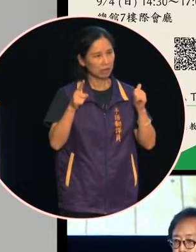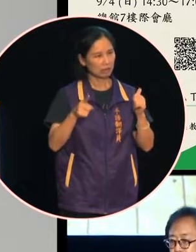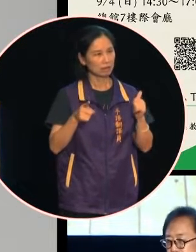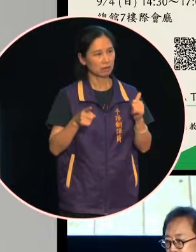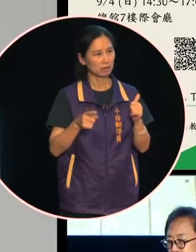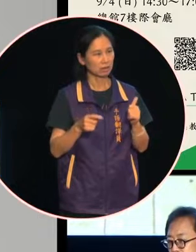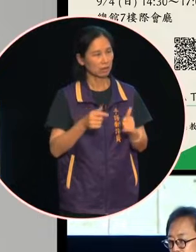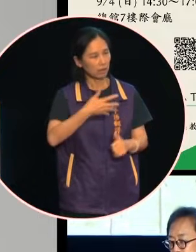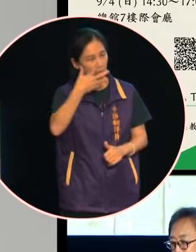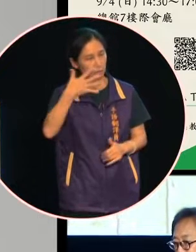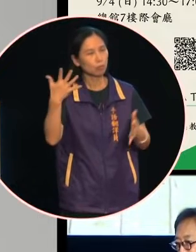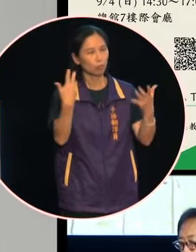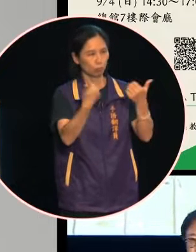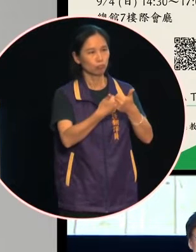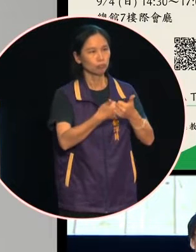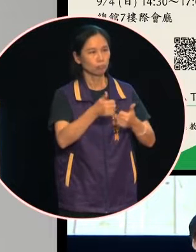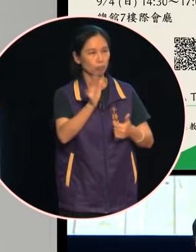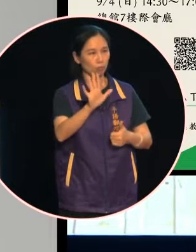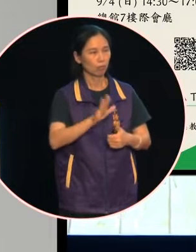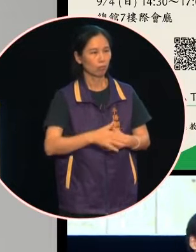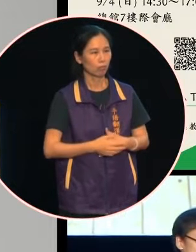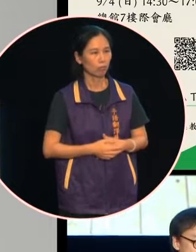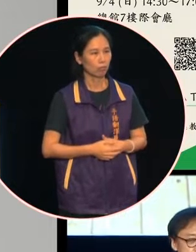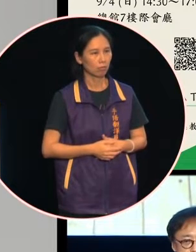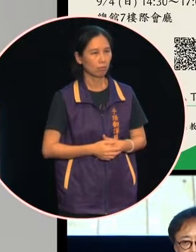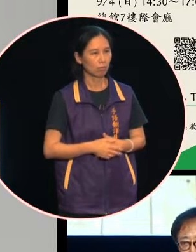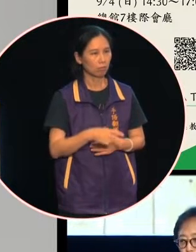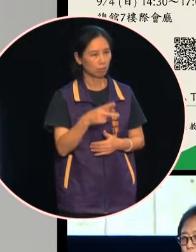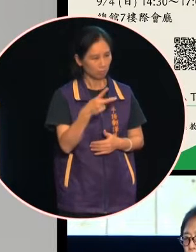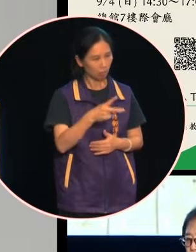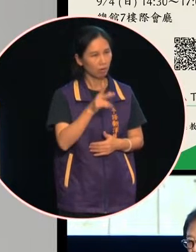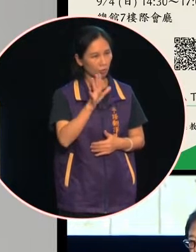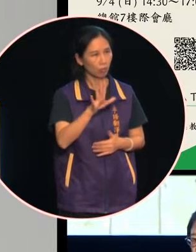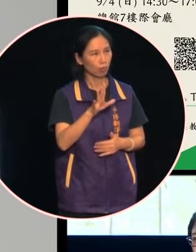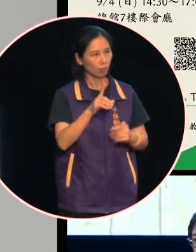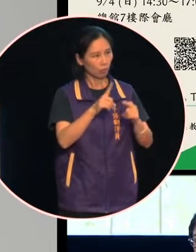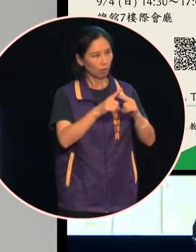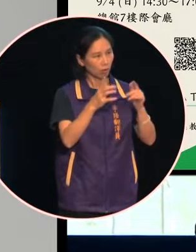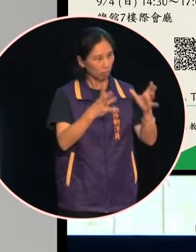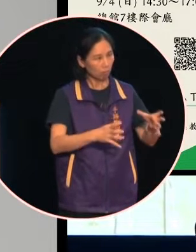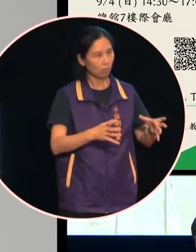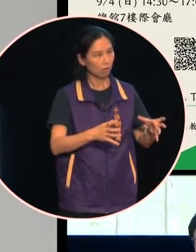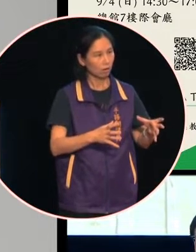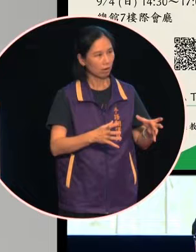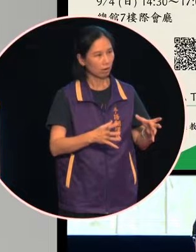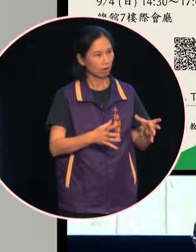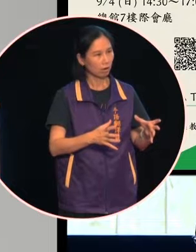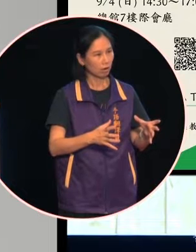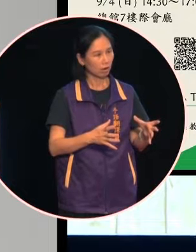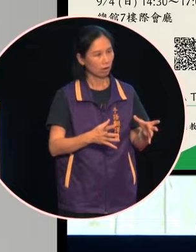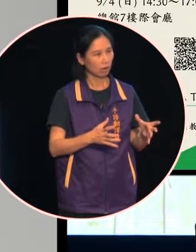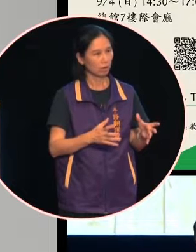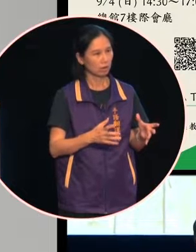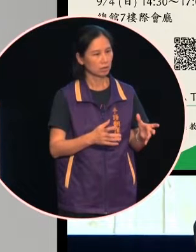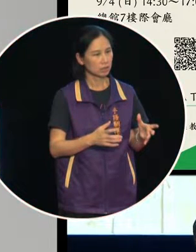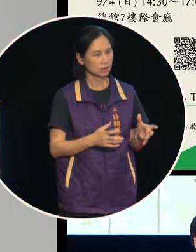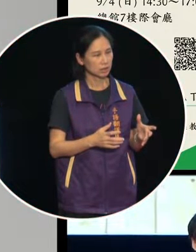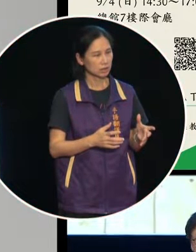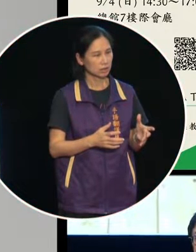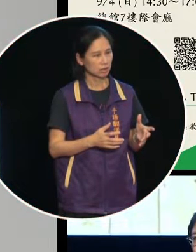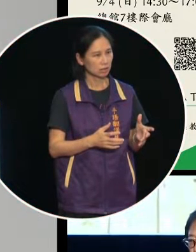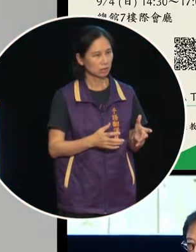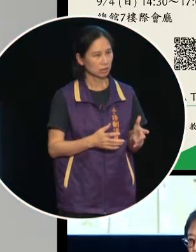会。然后最近也有看到我新闻，在高雄进行一个做他的铜像，这个听说